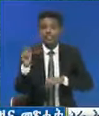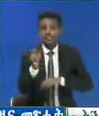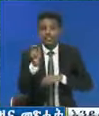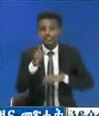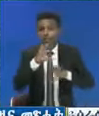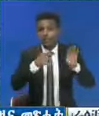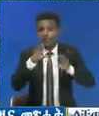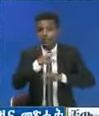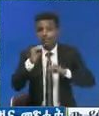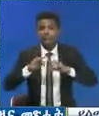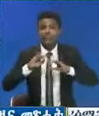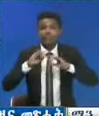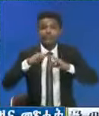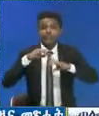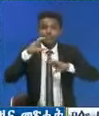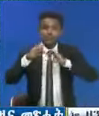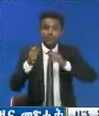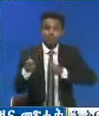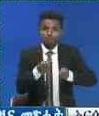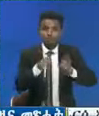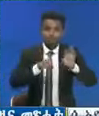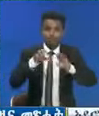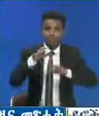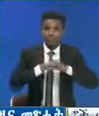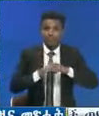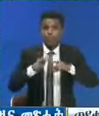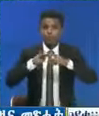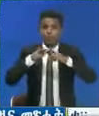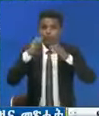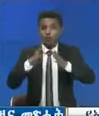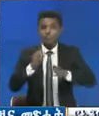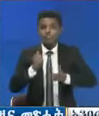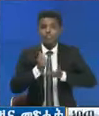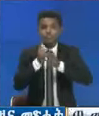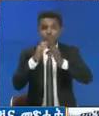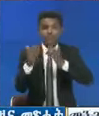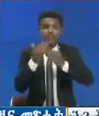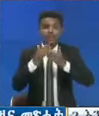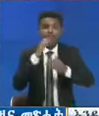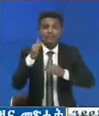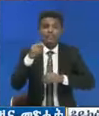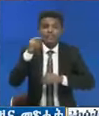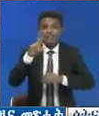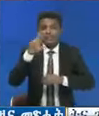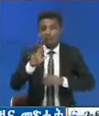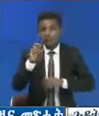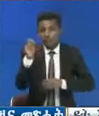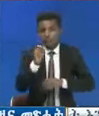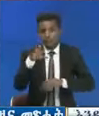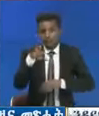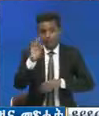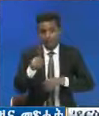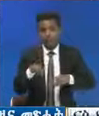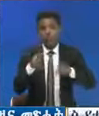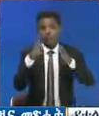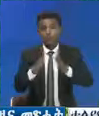መሰል የግብርና ስራዎችን ለማከናወን ለአርሶ አደሩ የሚያደርጉት ሙያዊ ድጋፍ ቀላል አይደለም። በደራ ወረዳ የሚገኙ አርሶ አደሮችም ከግብርና ባለሙያዎች ጋር ያላቸውን